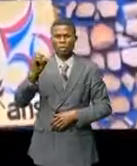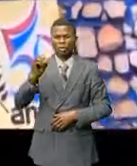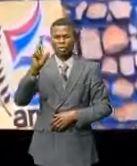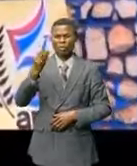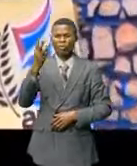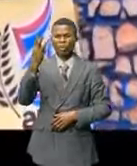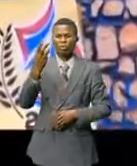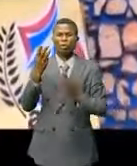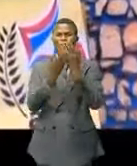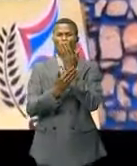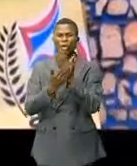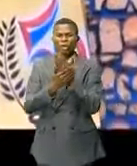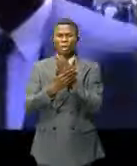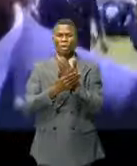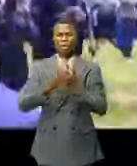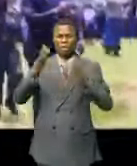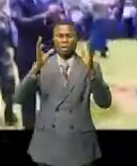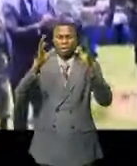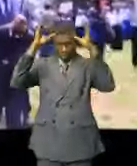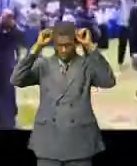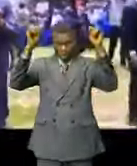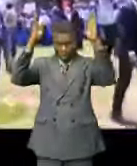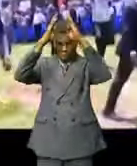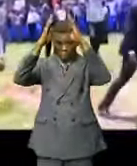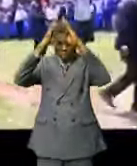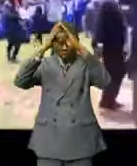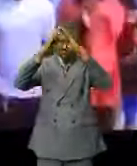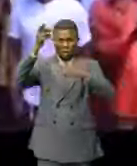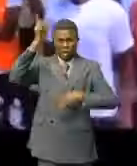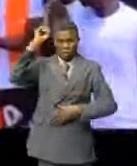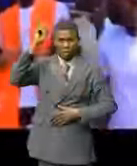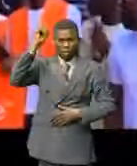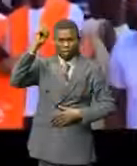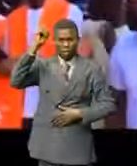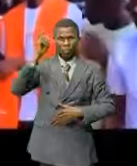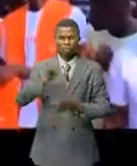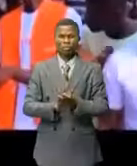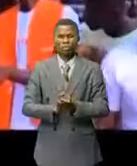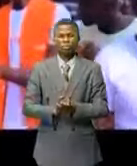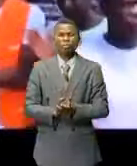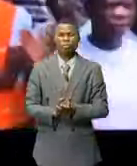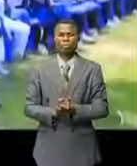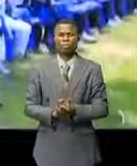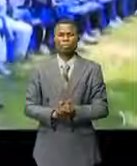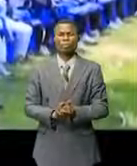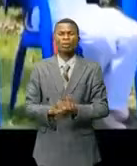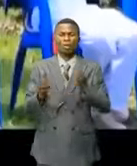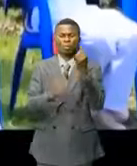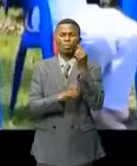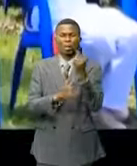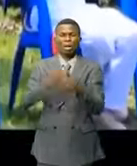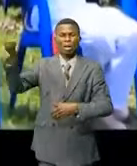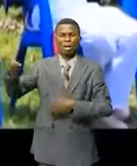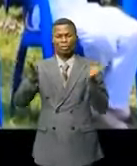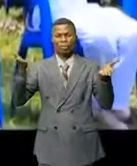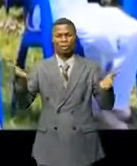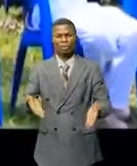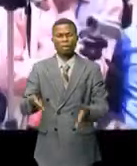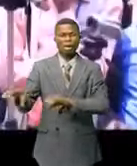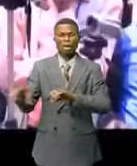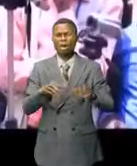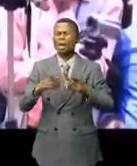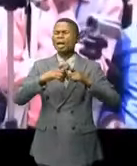juillet 1971 par le maréchal Mobutu Sese Seko, président de la République d'alors et d'heureuse mémoire. Parmi les invités qui ont rehaussé de leur présence cette